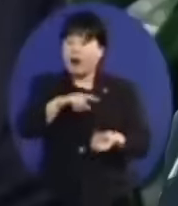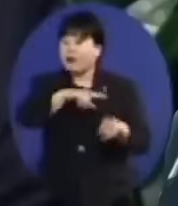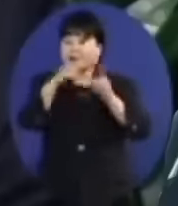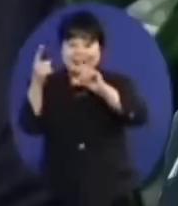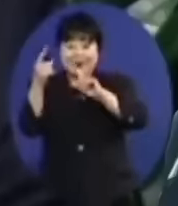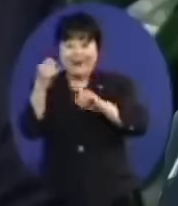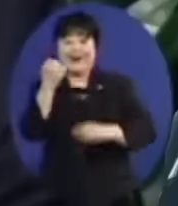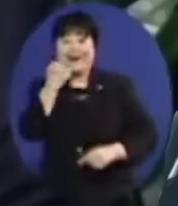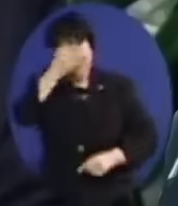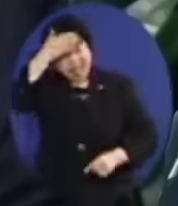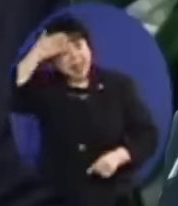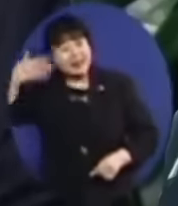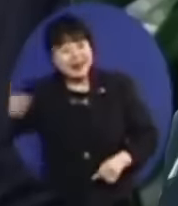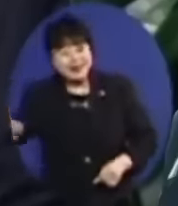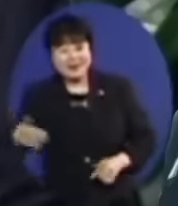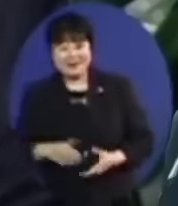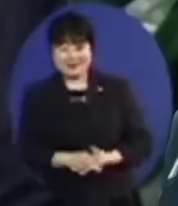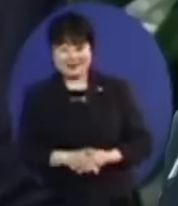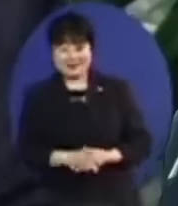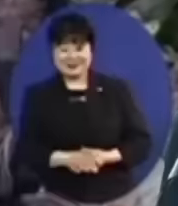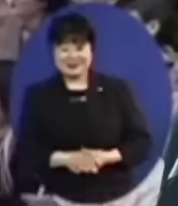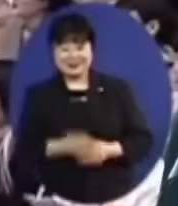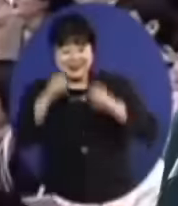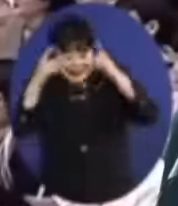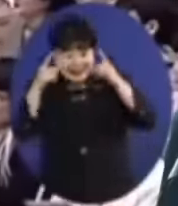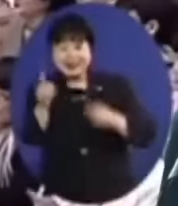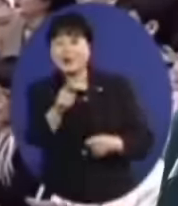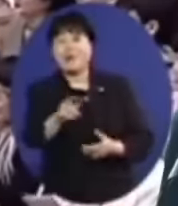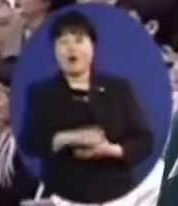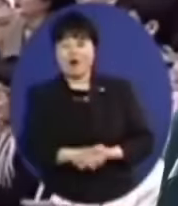살아있어요. 그래서 제가 하나 깨달아 하는 것은